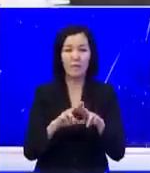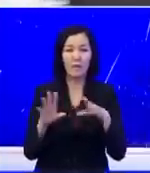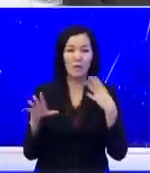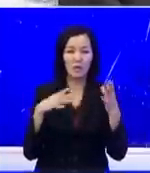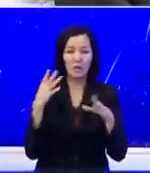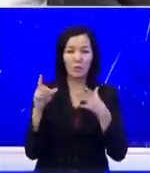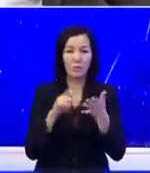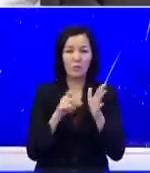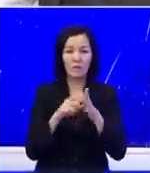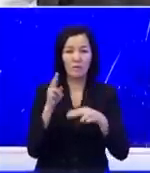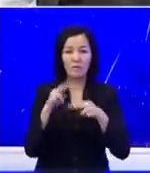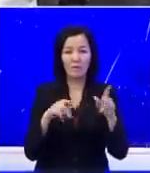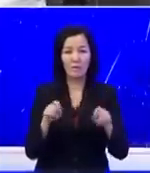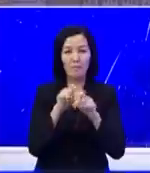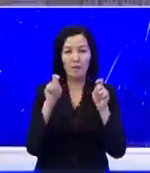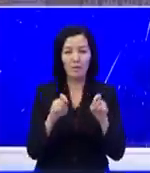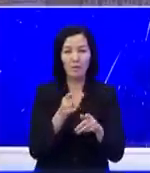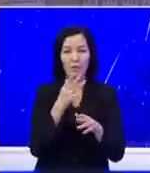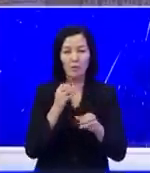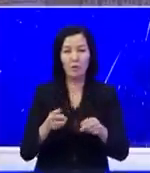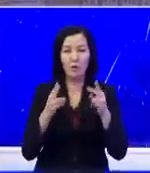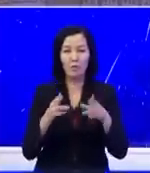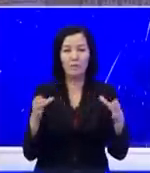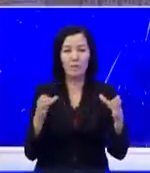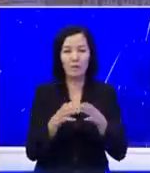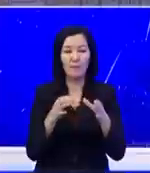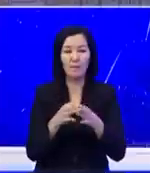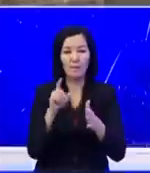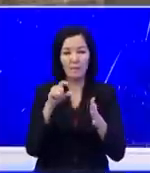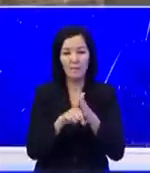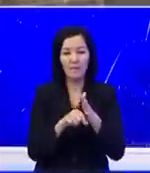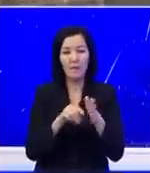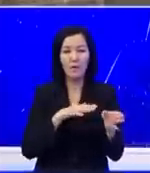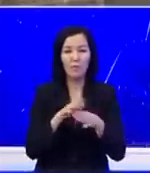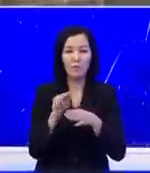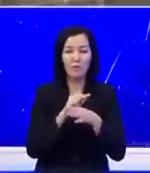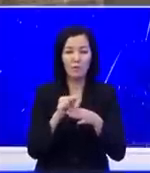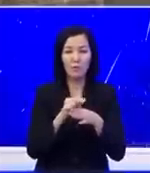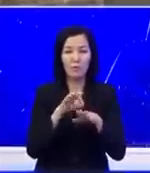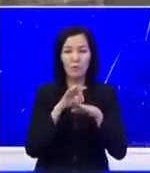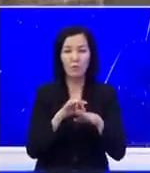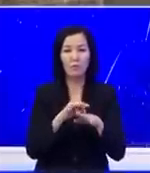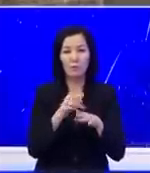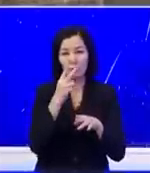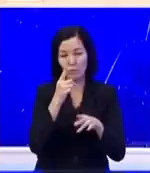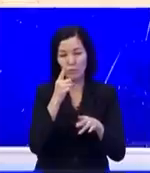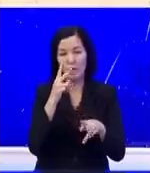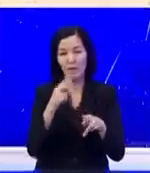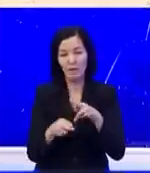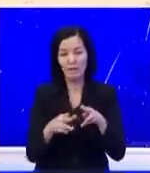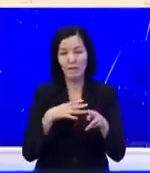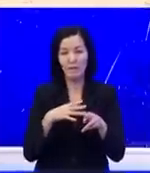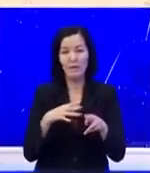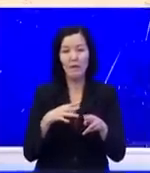бой көтереді. Сонымен қатар Ұлттық қауіпсіздік комитетінің кеңсесіне жүргізілген күрделі жөндеу жұмыстары да соңына жеткен. Ал